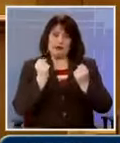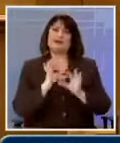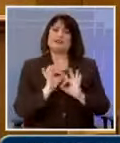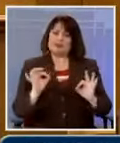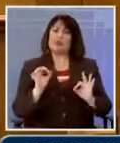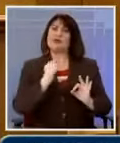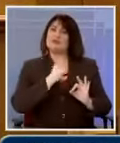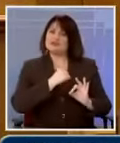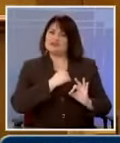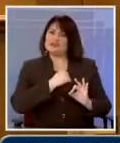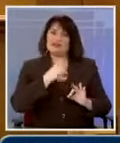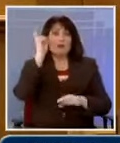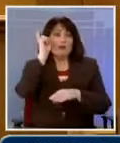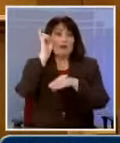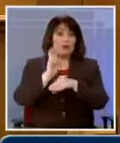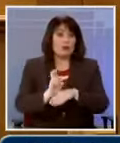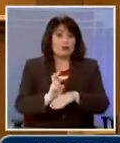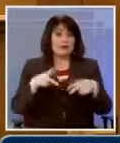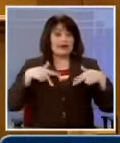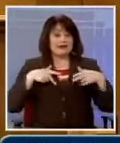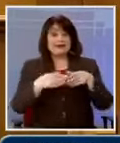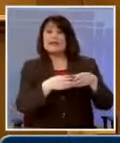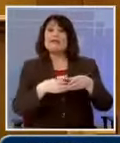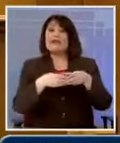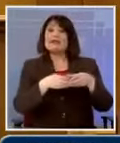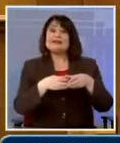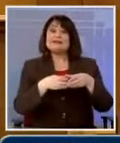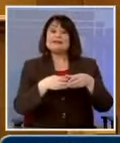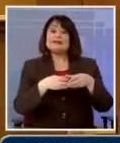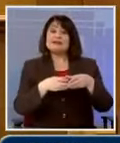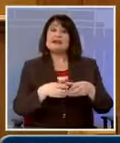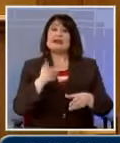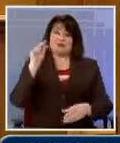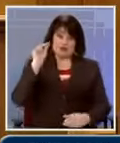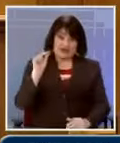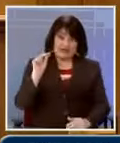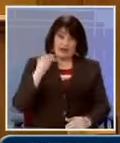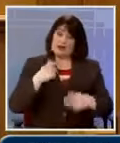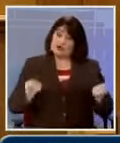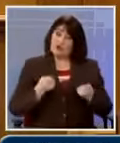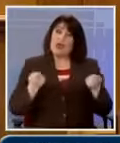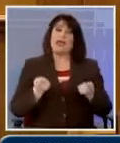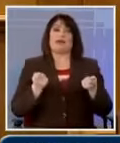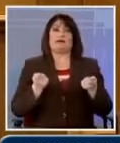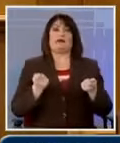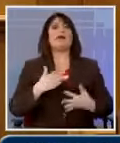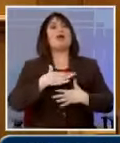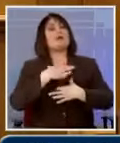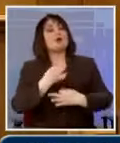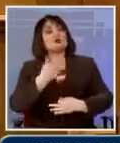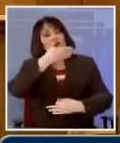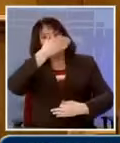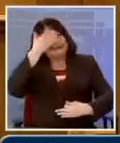θα μείνει στη συλλογική μνήμη ως η κυβέρνηση που τήρησε τον λόγο της και εκπροσώπησε